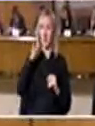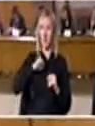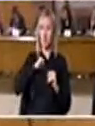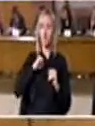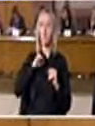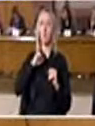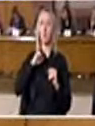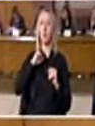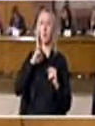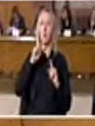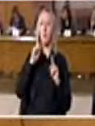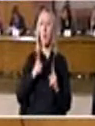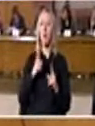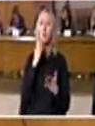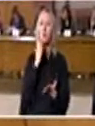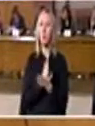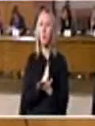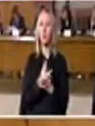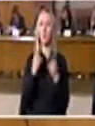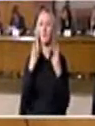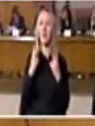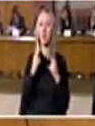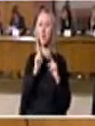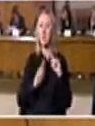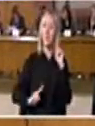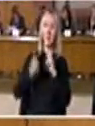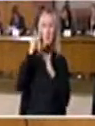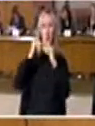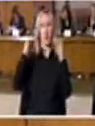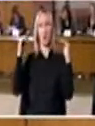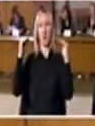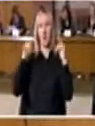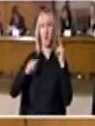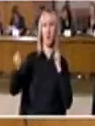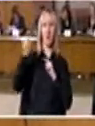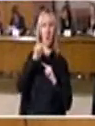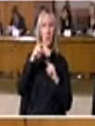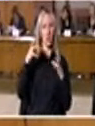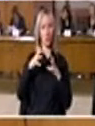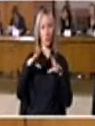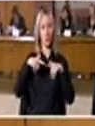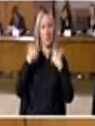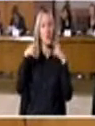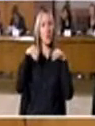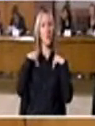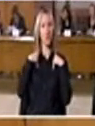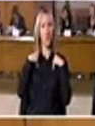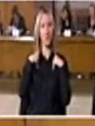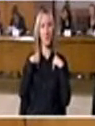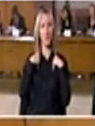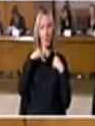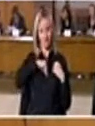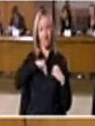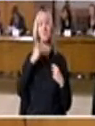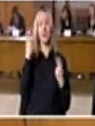moraju postati vrednosti najvišeg ranga, koje kao društvo svesno prihvatamo, suštinski